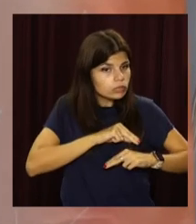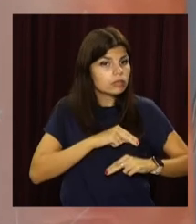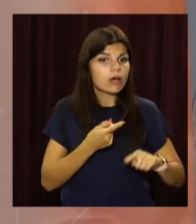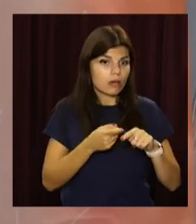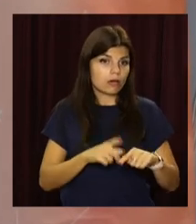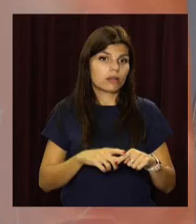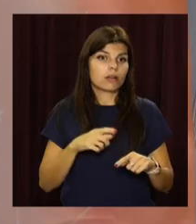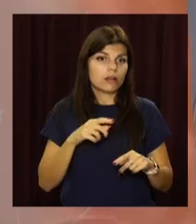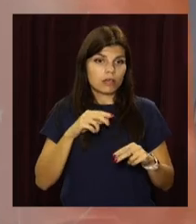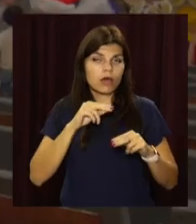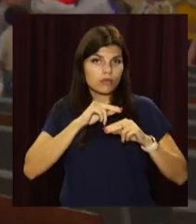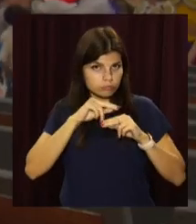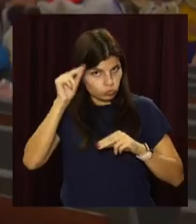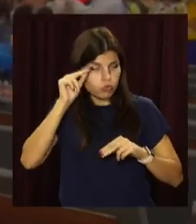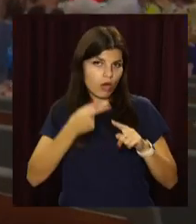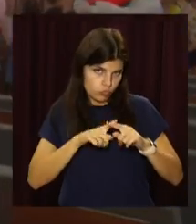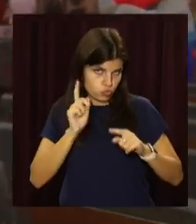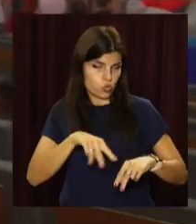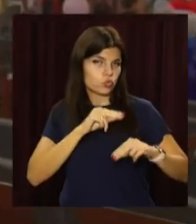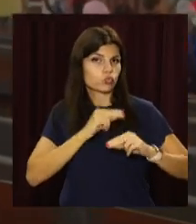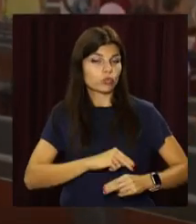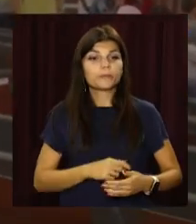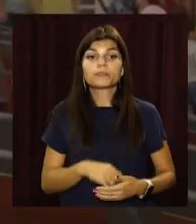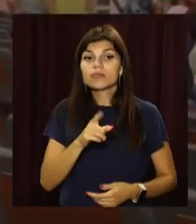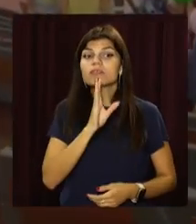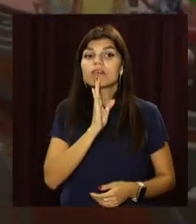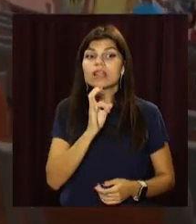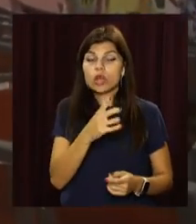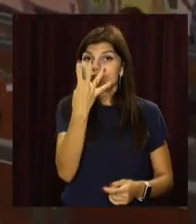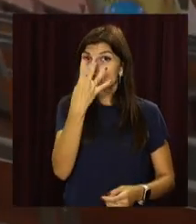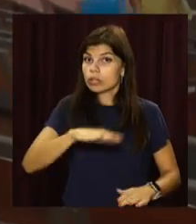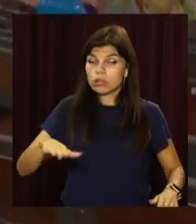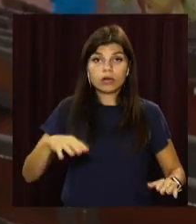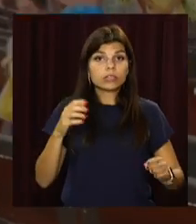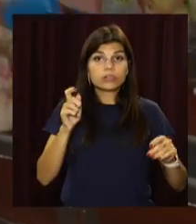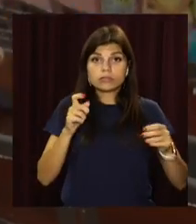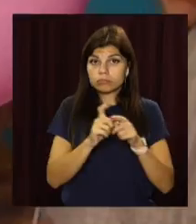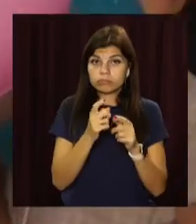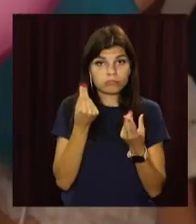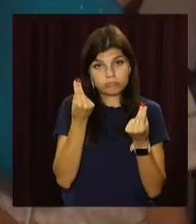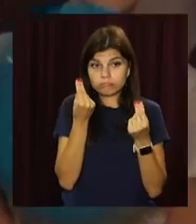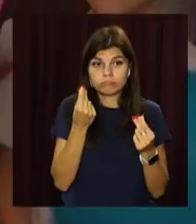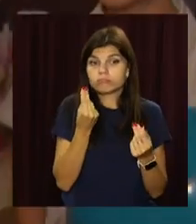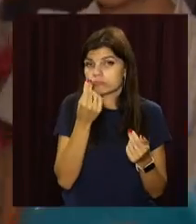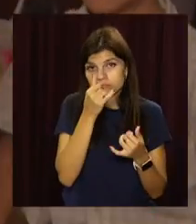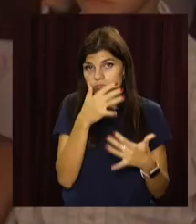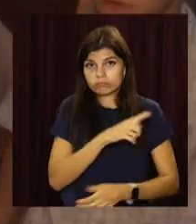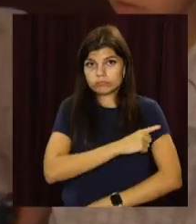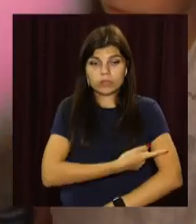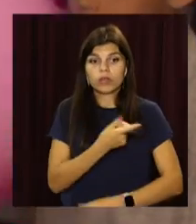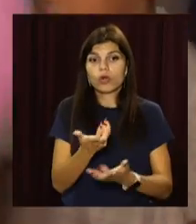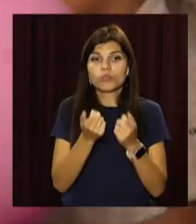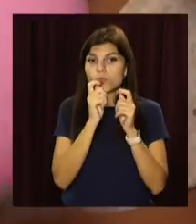кропітка праця, навчання. У Наталії Сачової четверо дітей. І зібрати їх до школи – справа не з дешевих. Нині вони